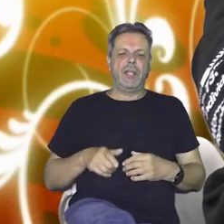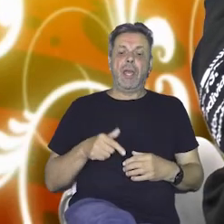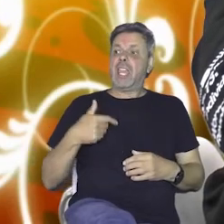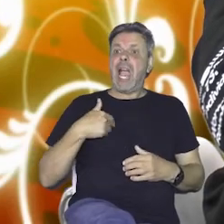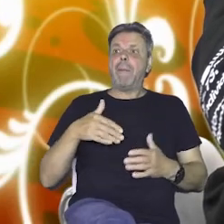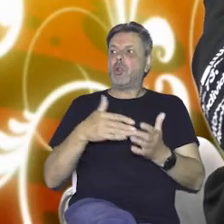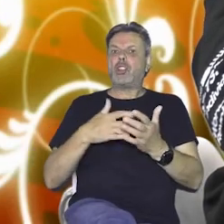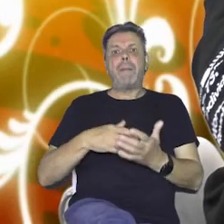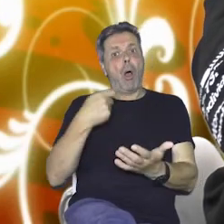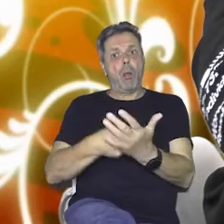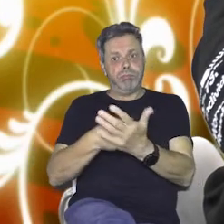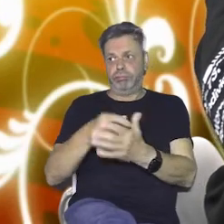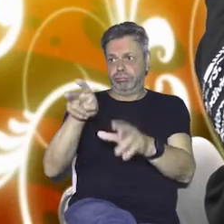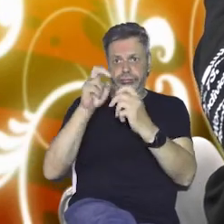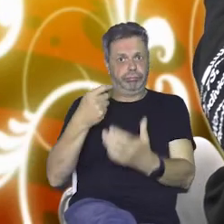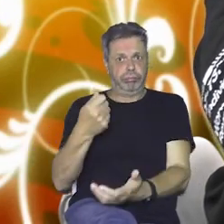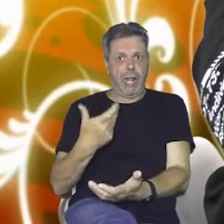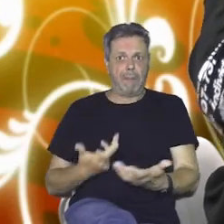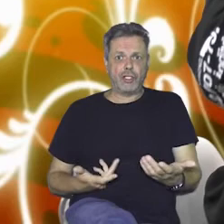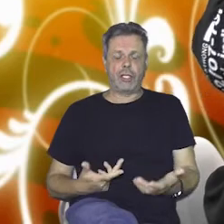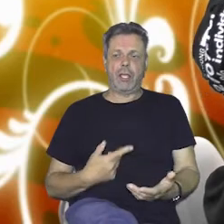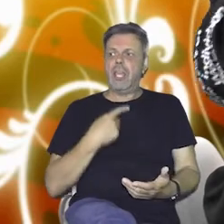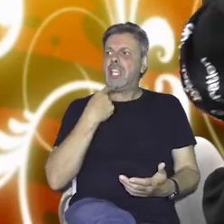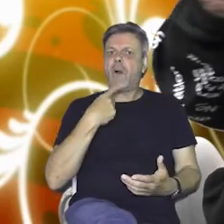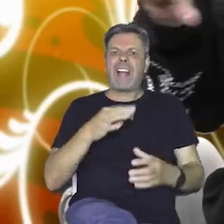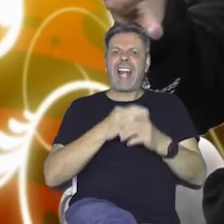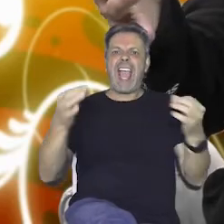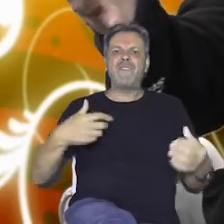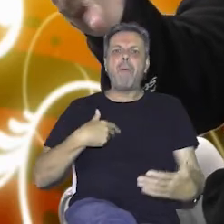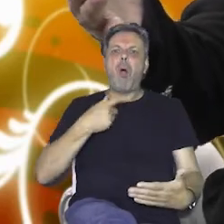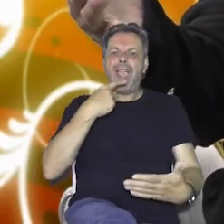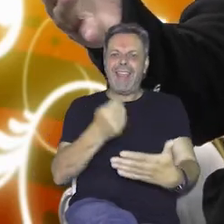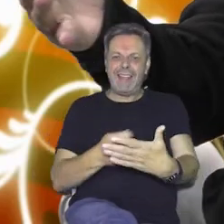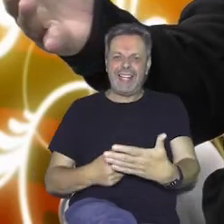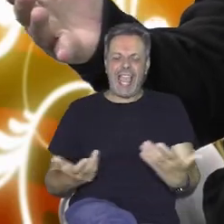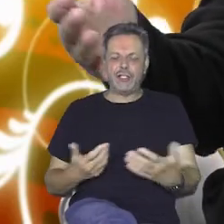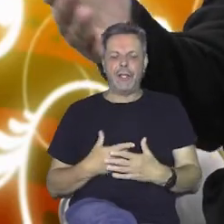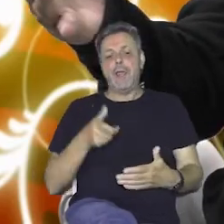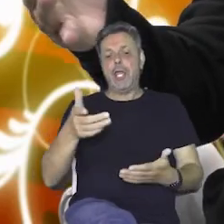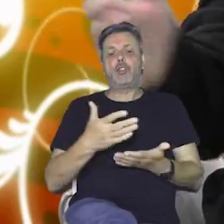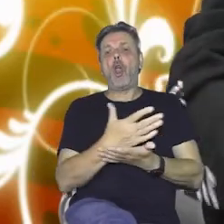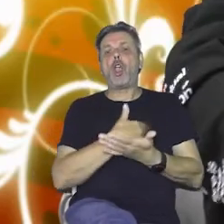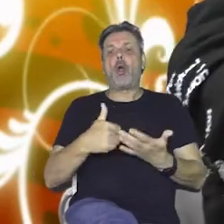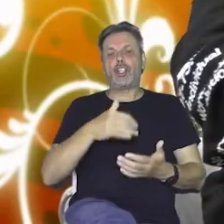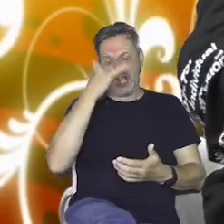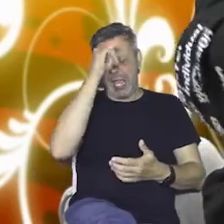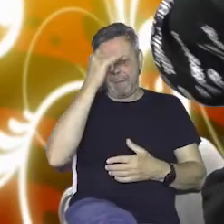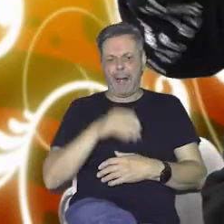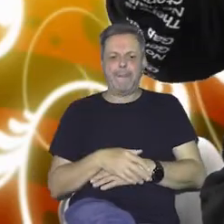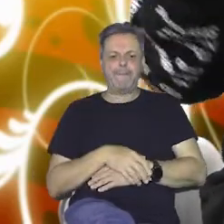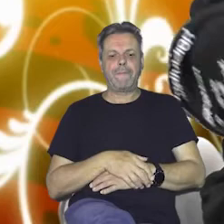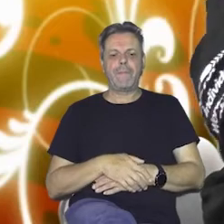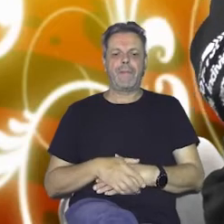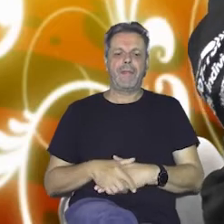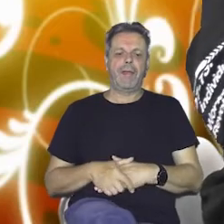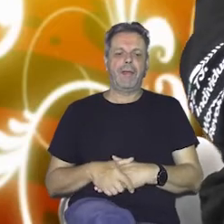naplaćivati izgovaranje javno. Da, riječi, da, korištenje imena. Da, za korištenje, ne možeš svakom reći